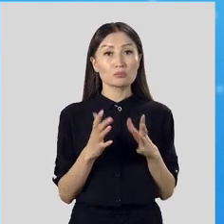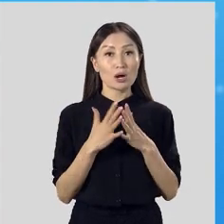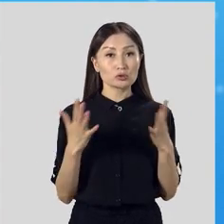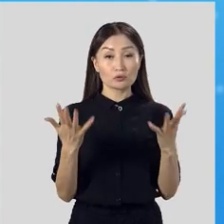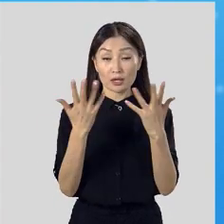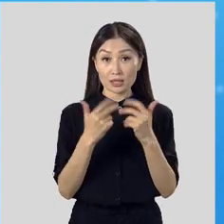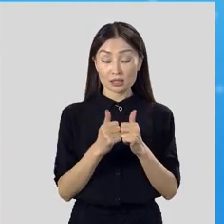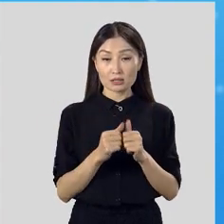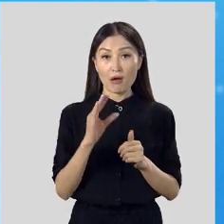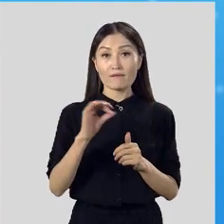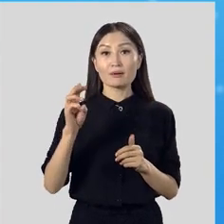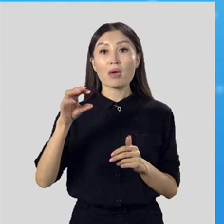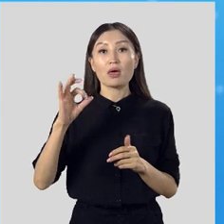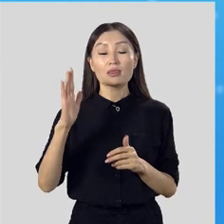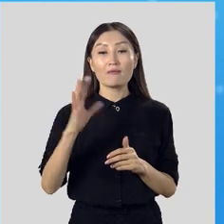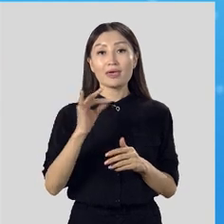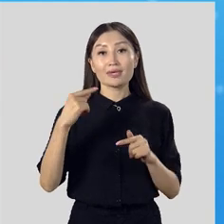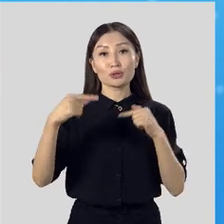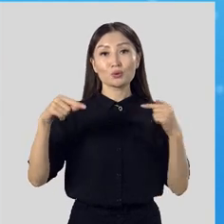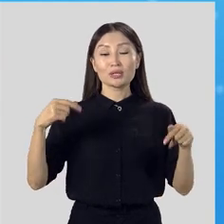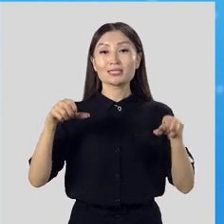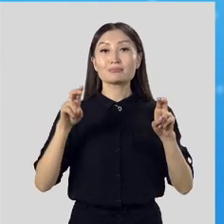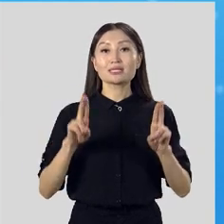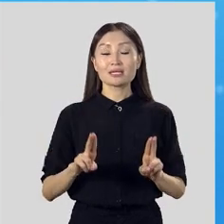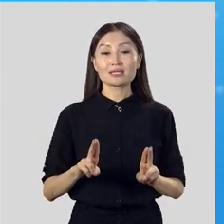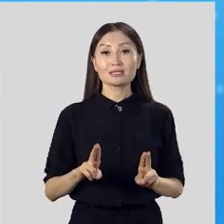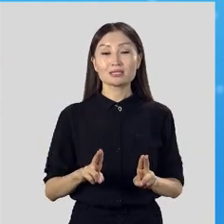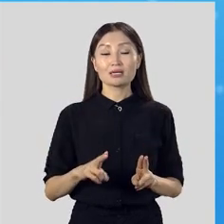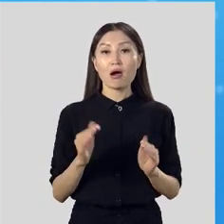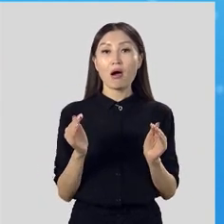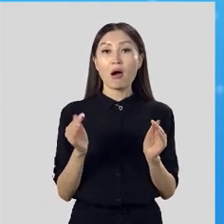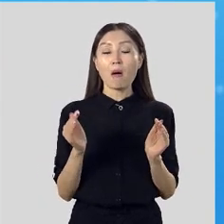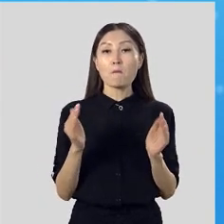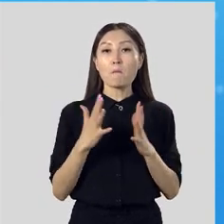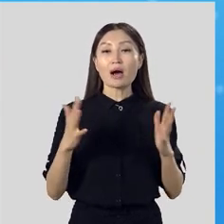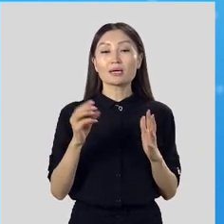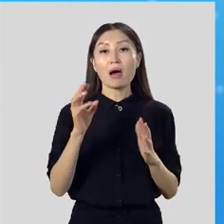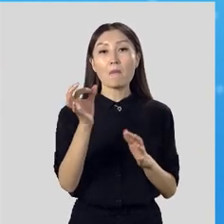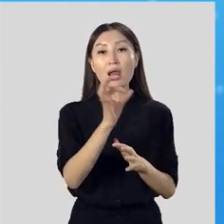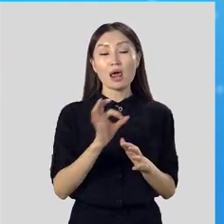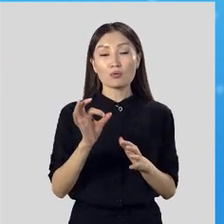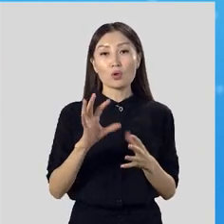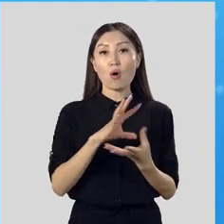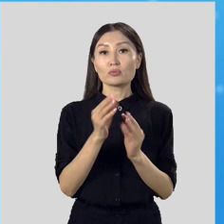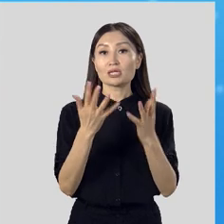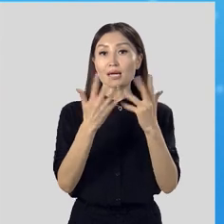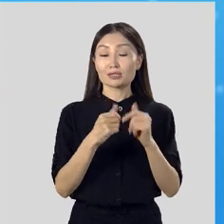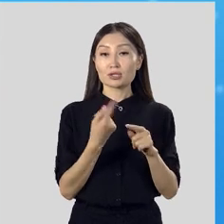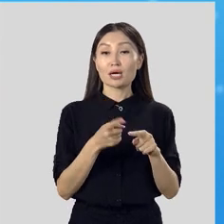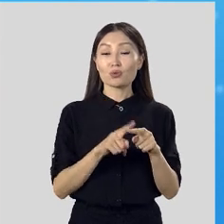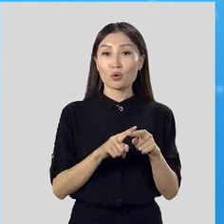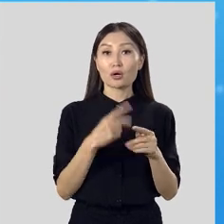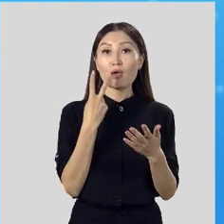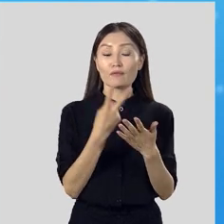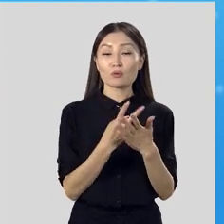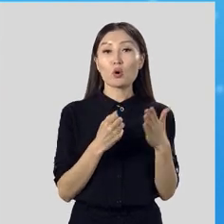большого количества ферментов и других специфических макромолекул, общее количество которых,